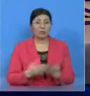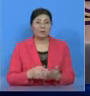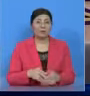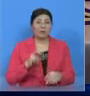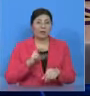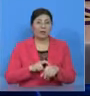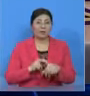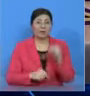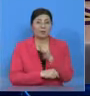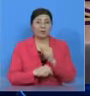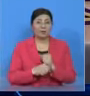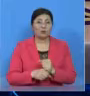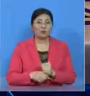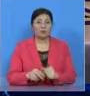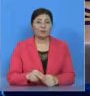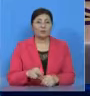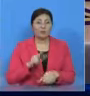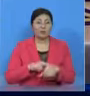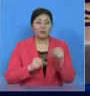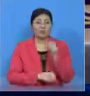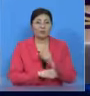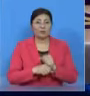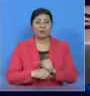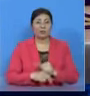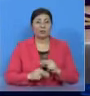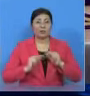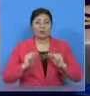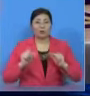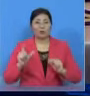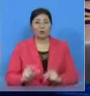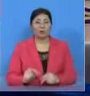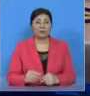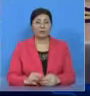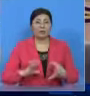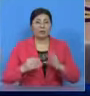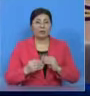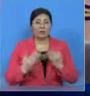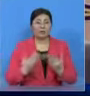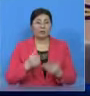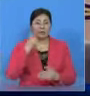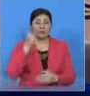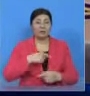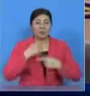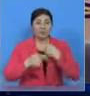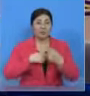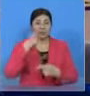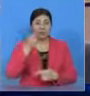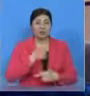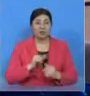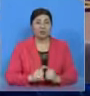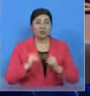полиция жұмысы сайтындар, мұғалімдер сол адамдарға. Жалпы тек биылғы, келесі жылы тағы да